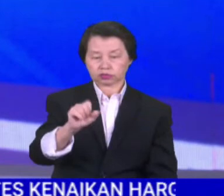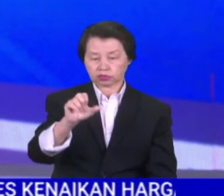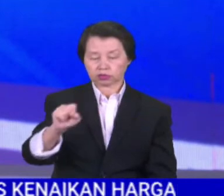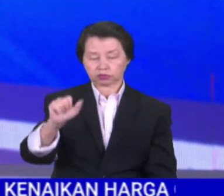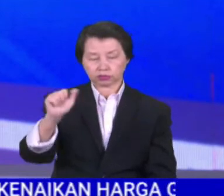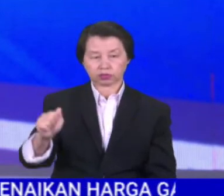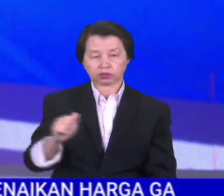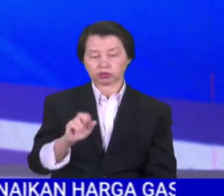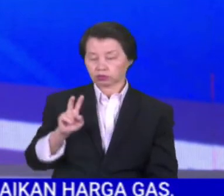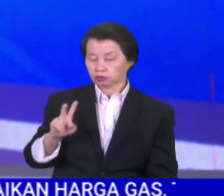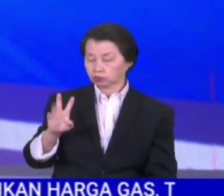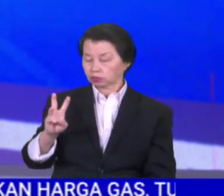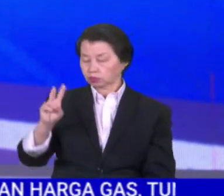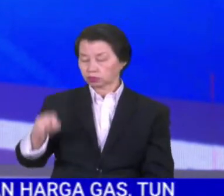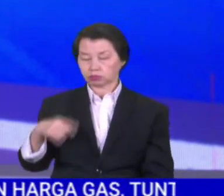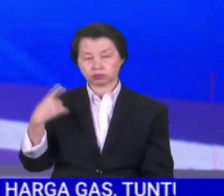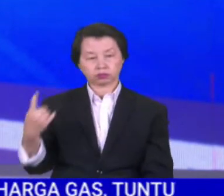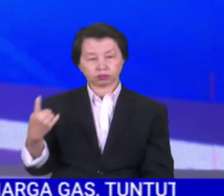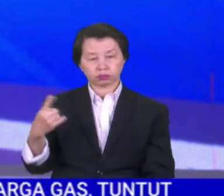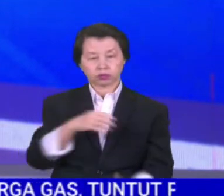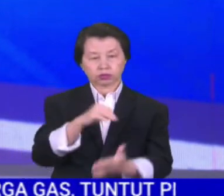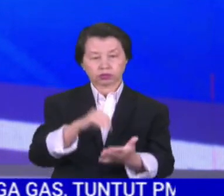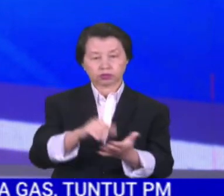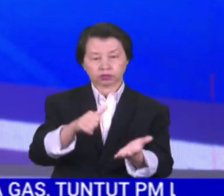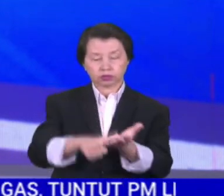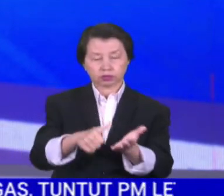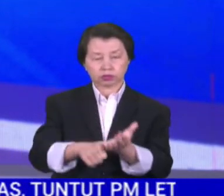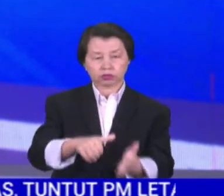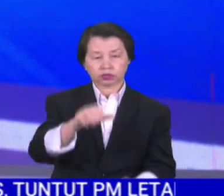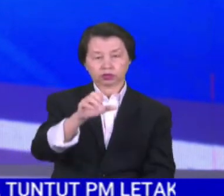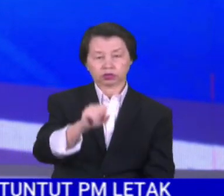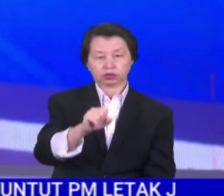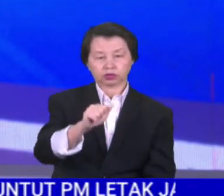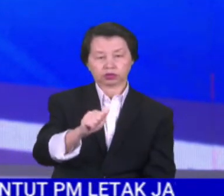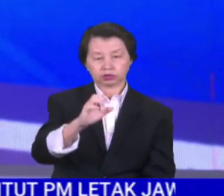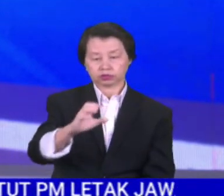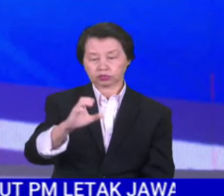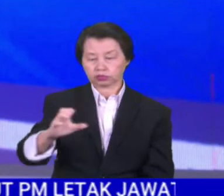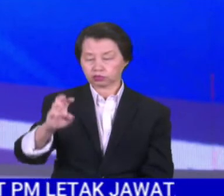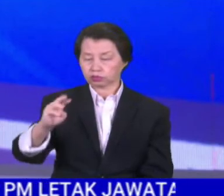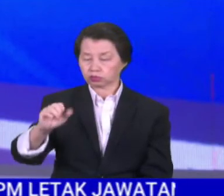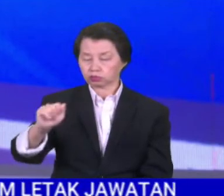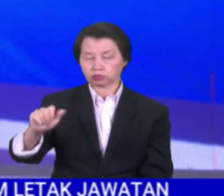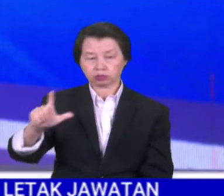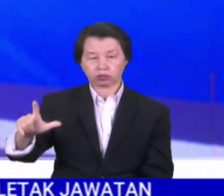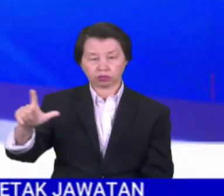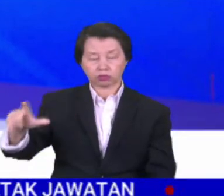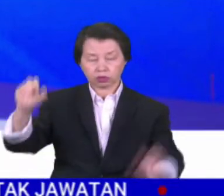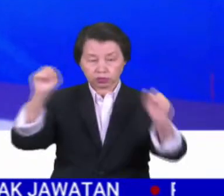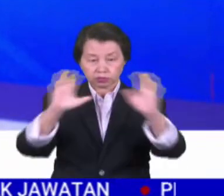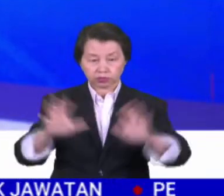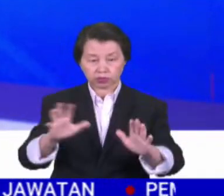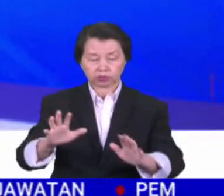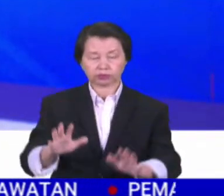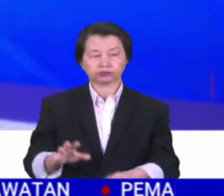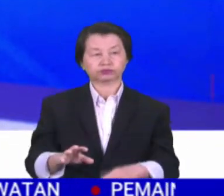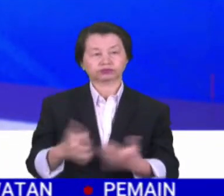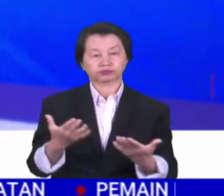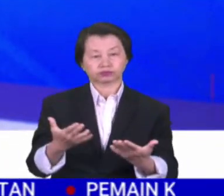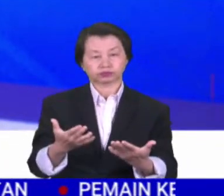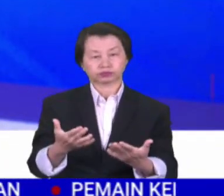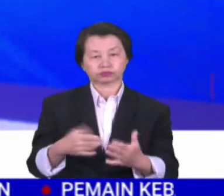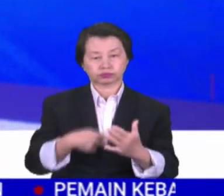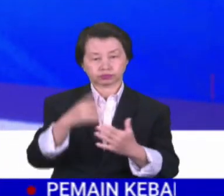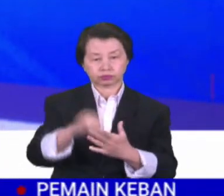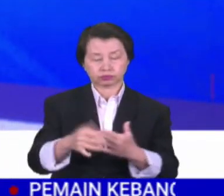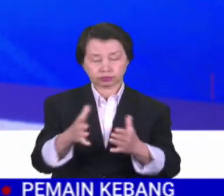26 Januari lalu di Pusat Beli Belah SACC Mall Shah Alam. Pengurus Besar Unit Projek Khas Menteri Besar